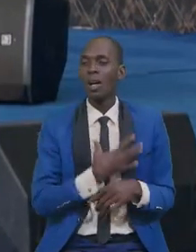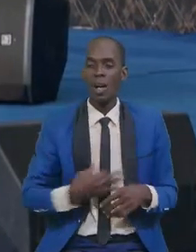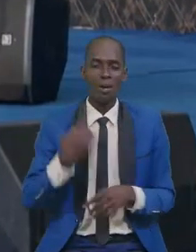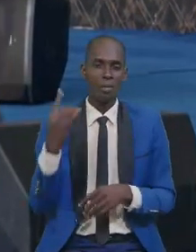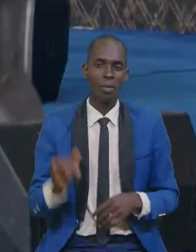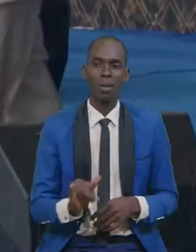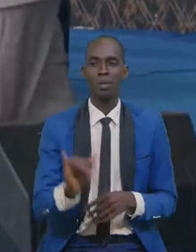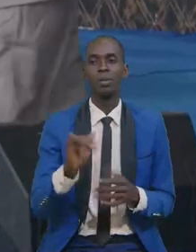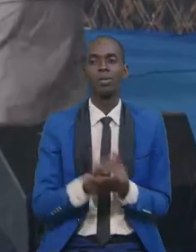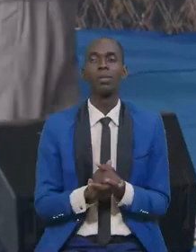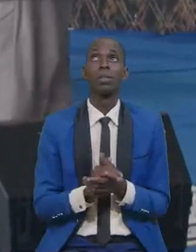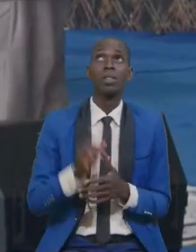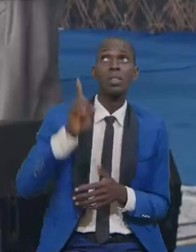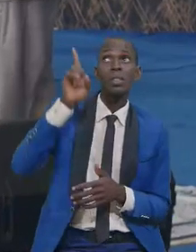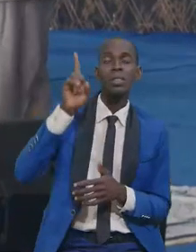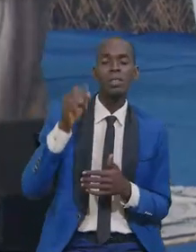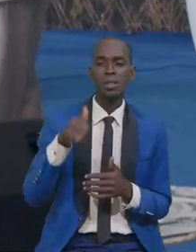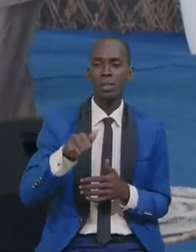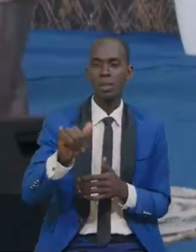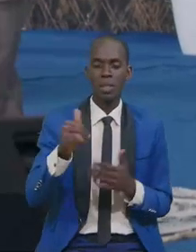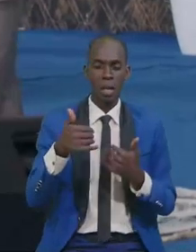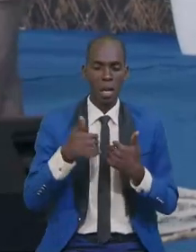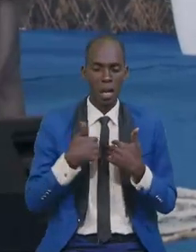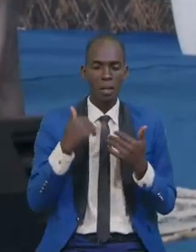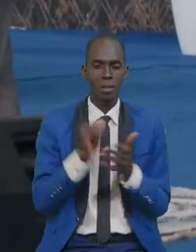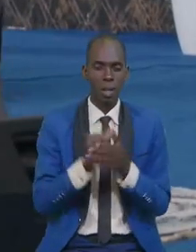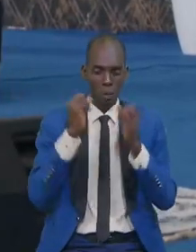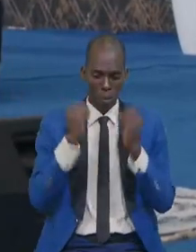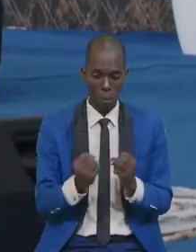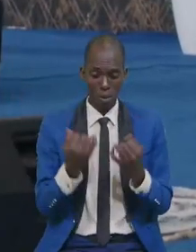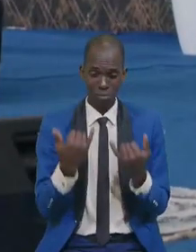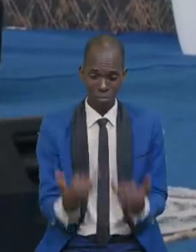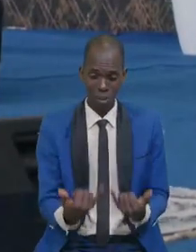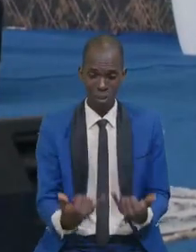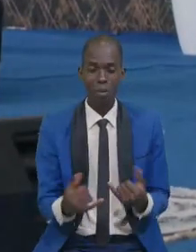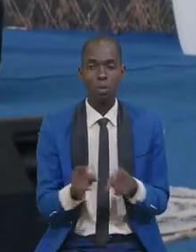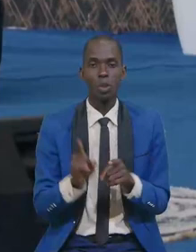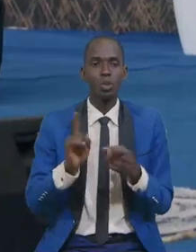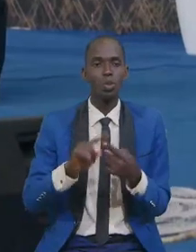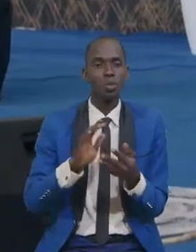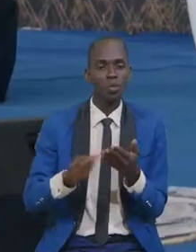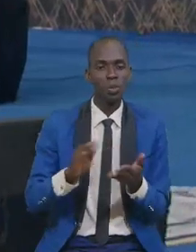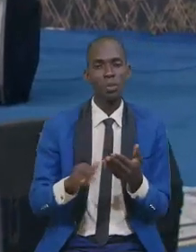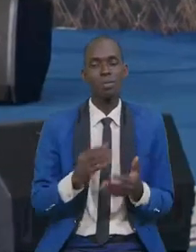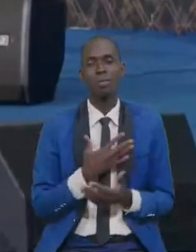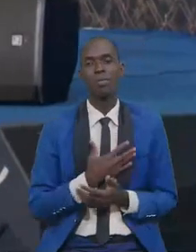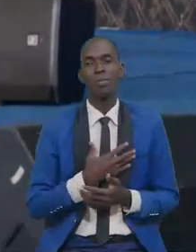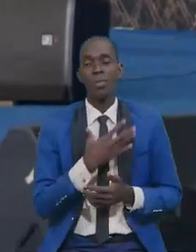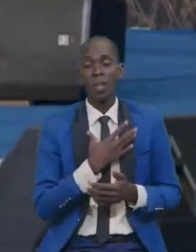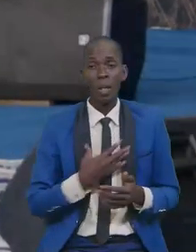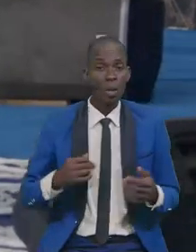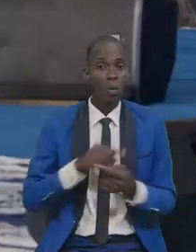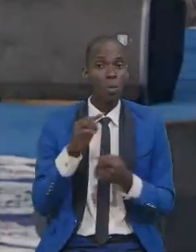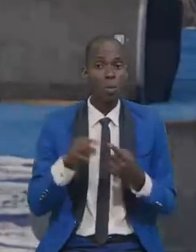et éternellement. Il a ce pouvoir, même maintenant, de pardonner. Et vous